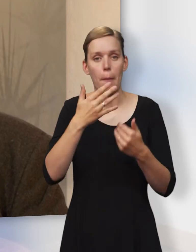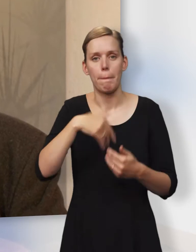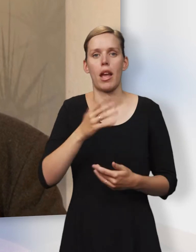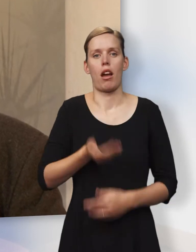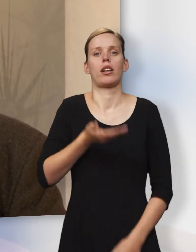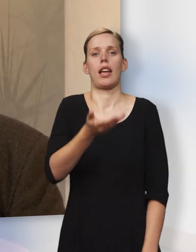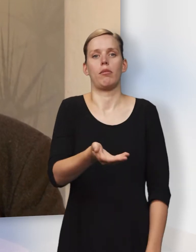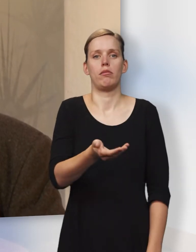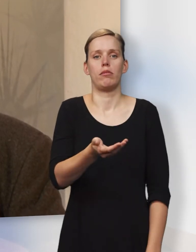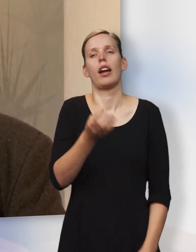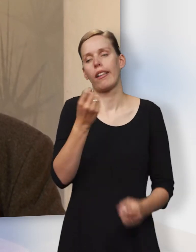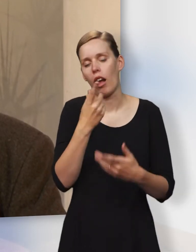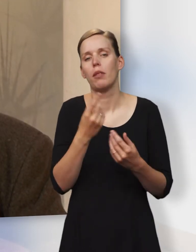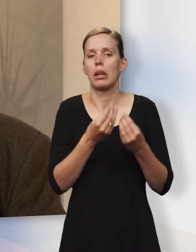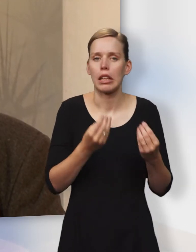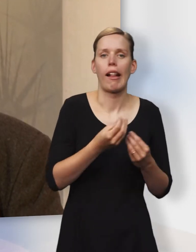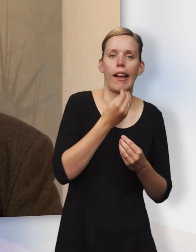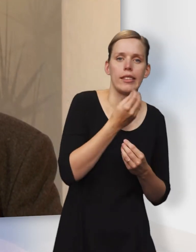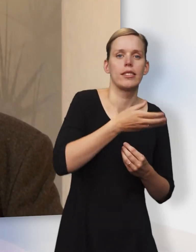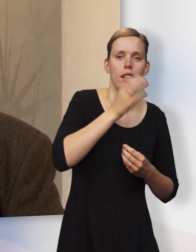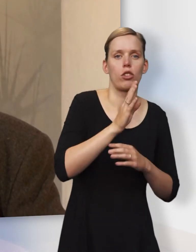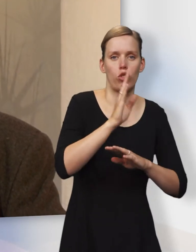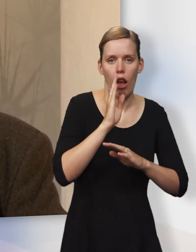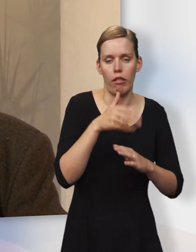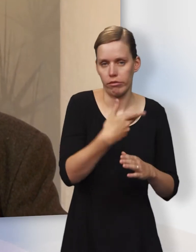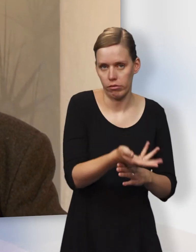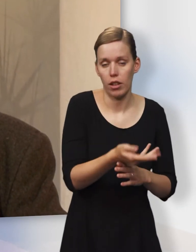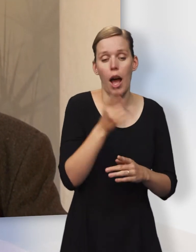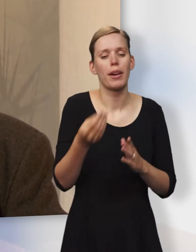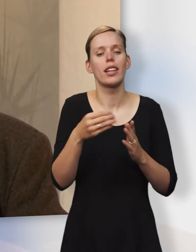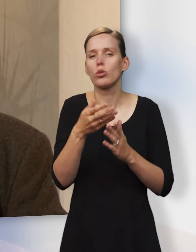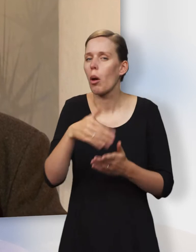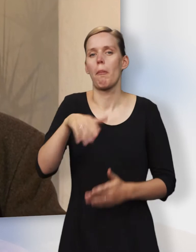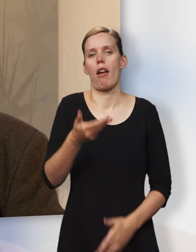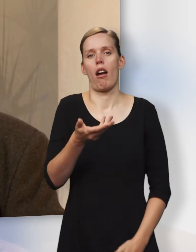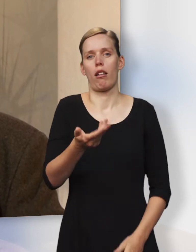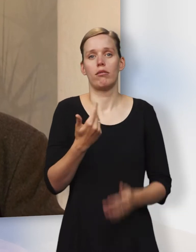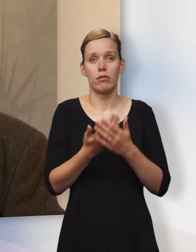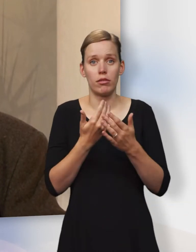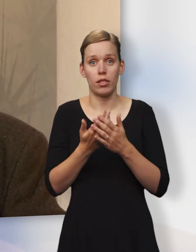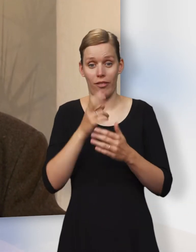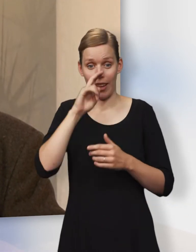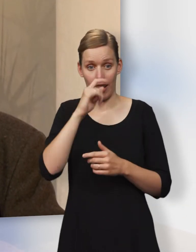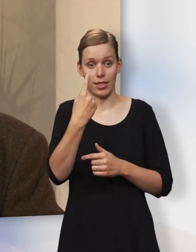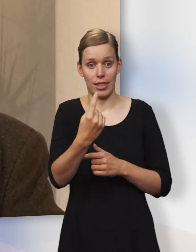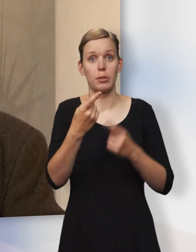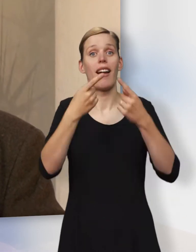nicht nur, wie gesagt, materiell essen, trinken, schlafen, sondern einfach, dass der Gast, der hier